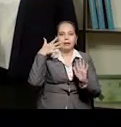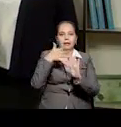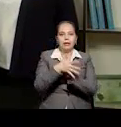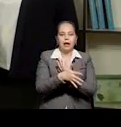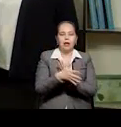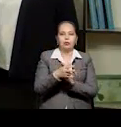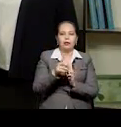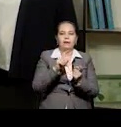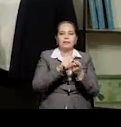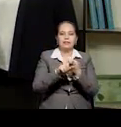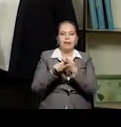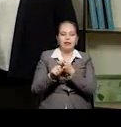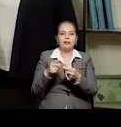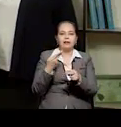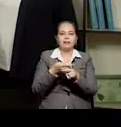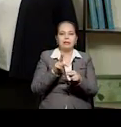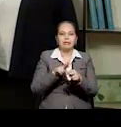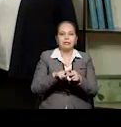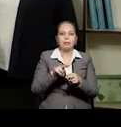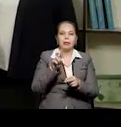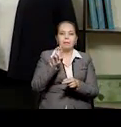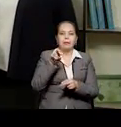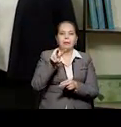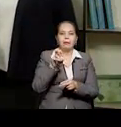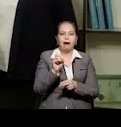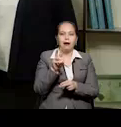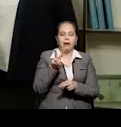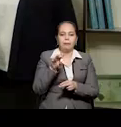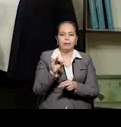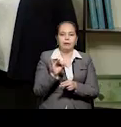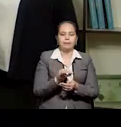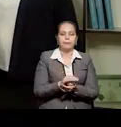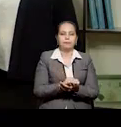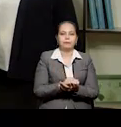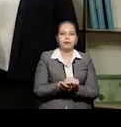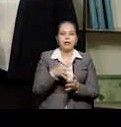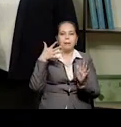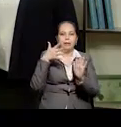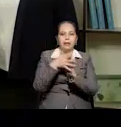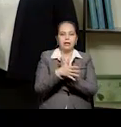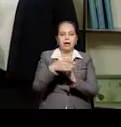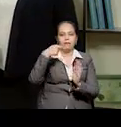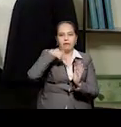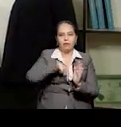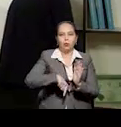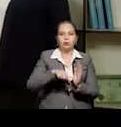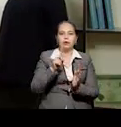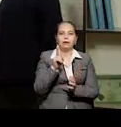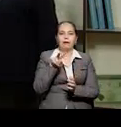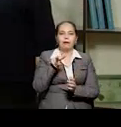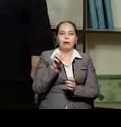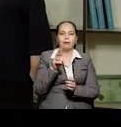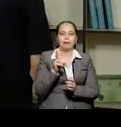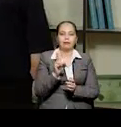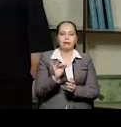проникают, связываясь с этими белками, рецепторами, проникают вовнутрь клетки.